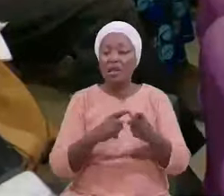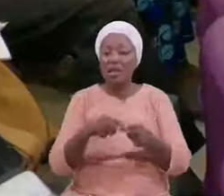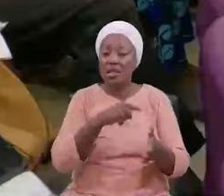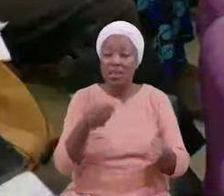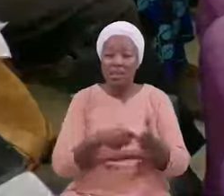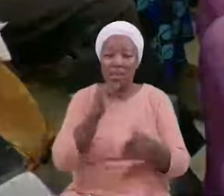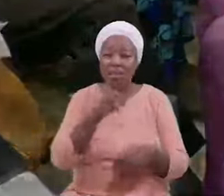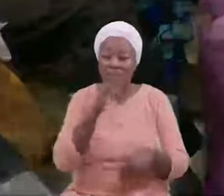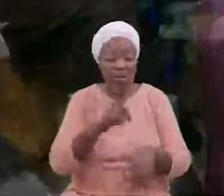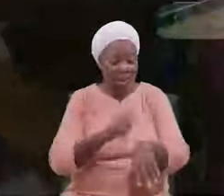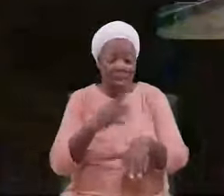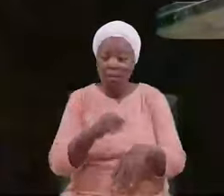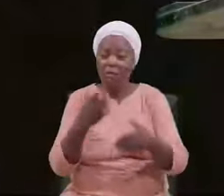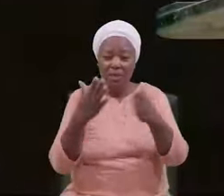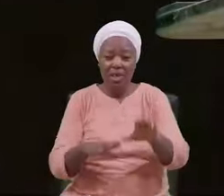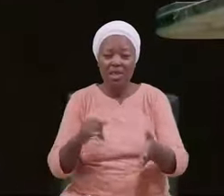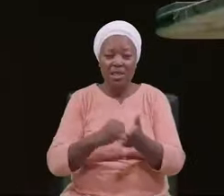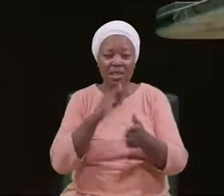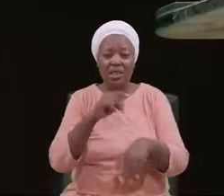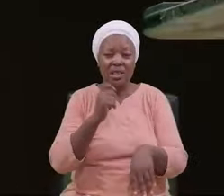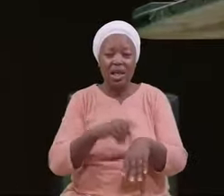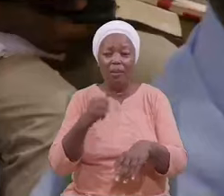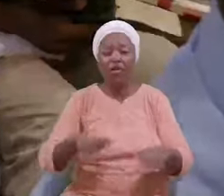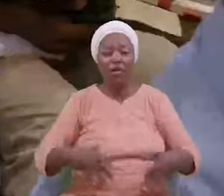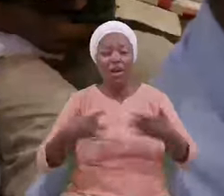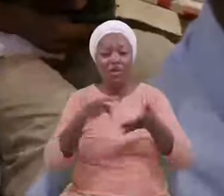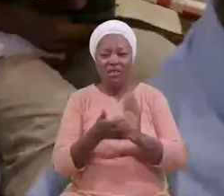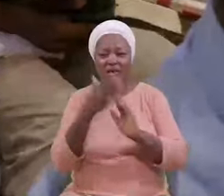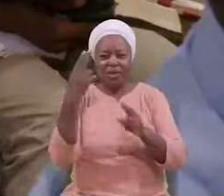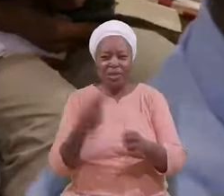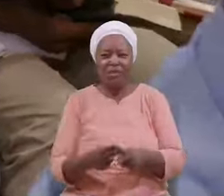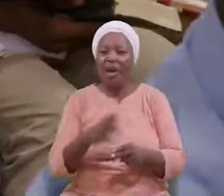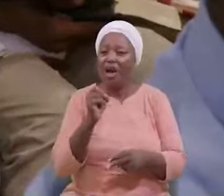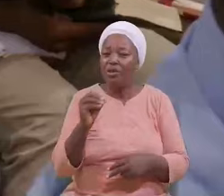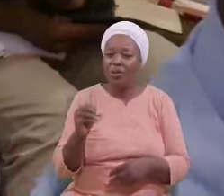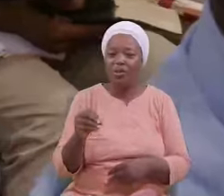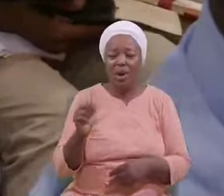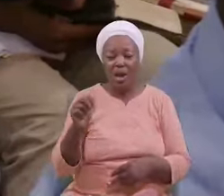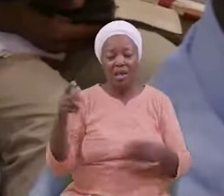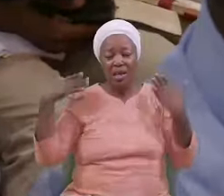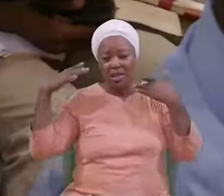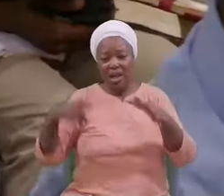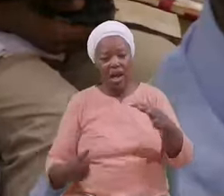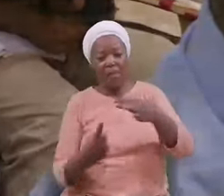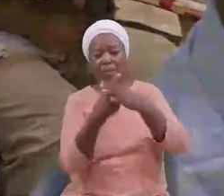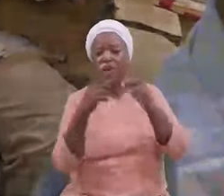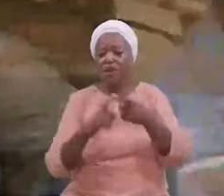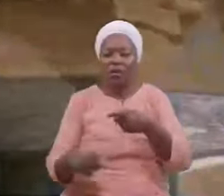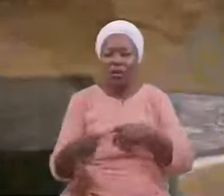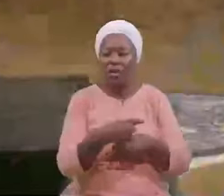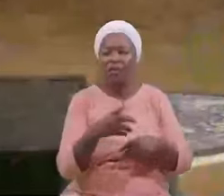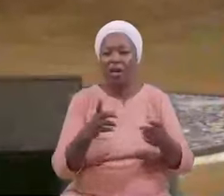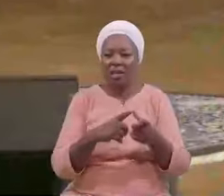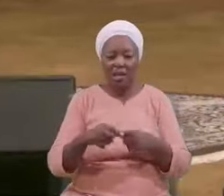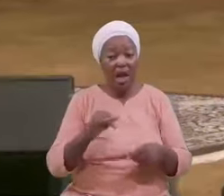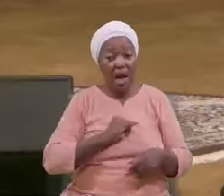la mort, c'est la période de la vie. Donc, un ange du Dieu à